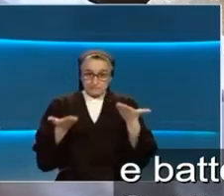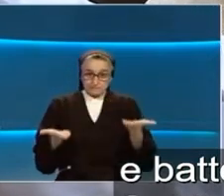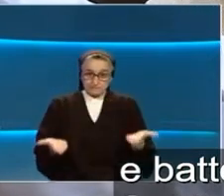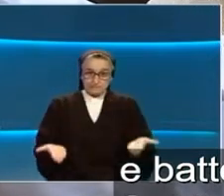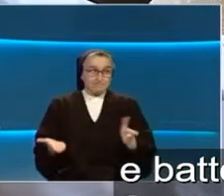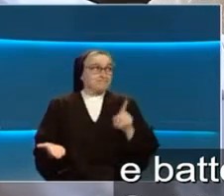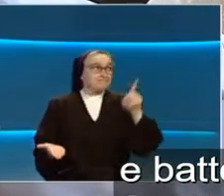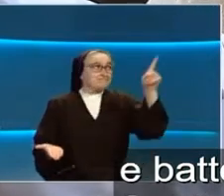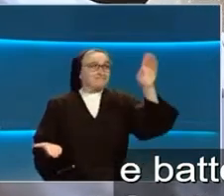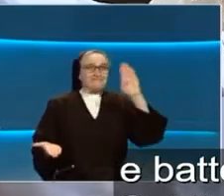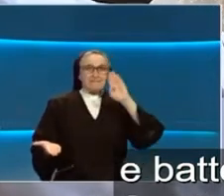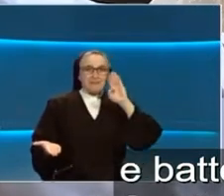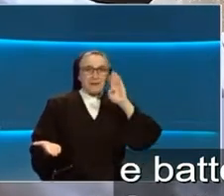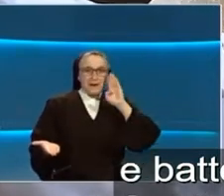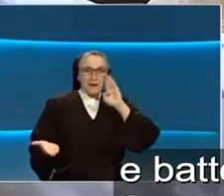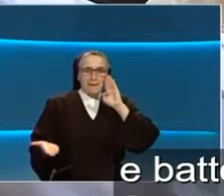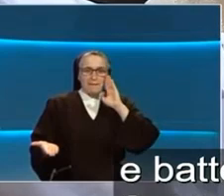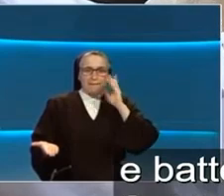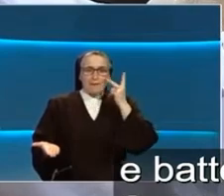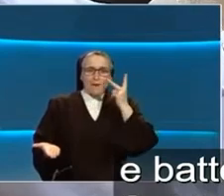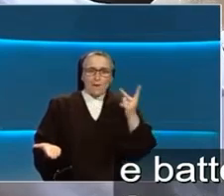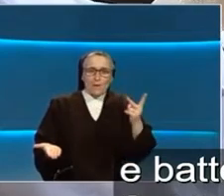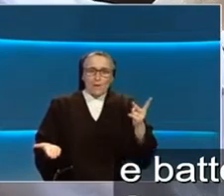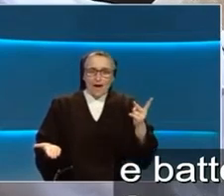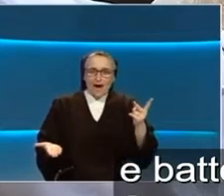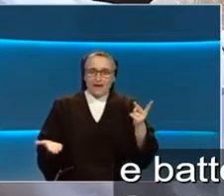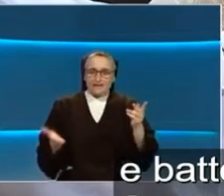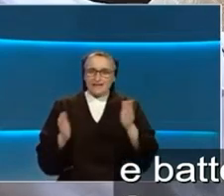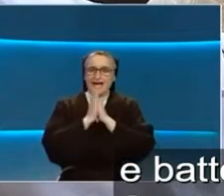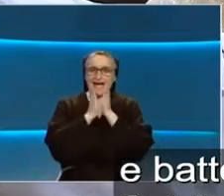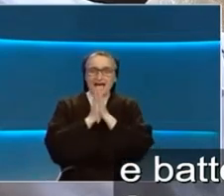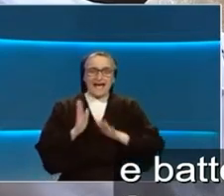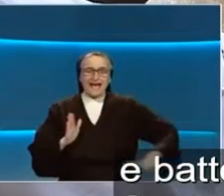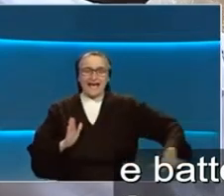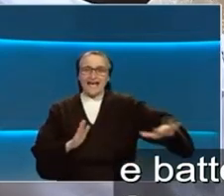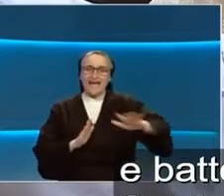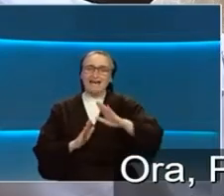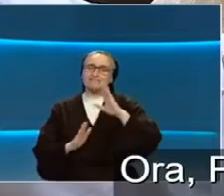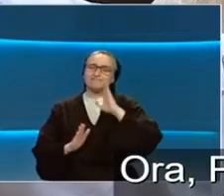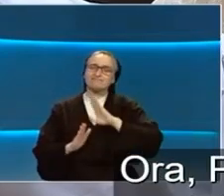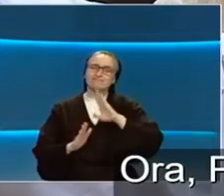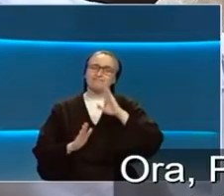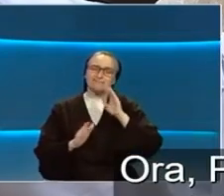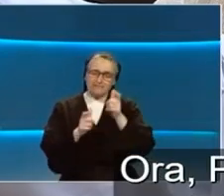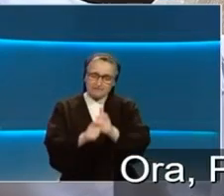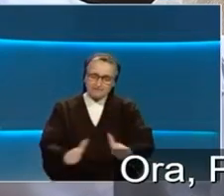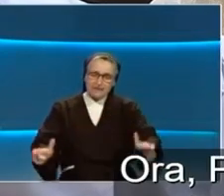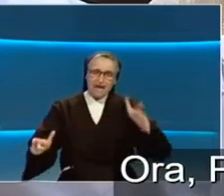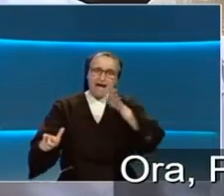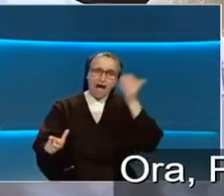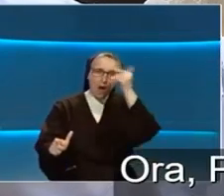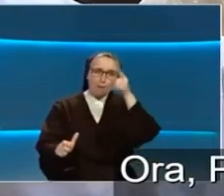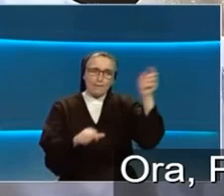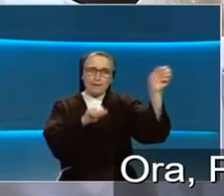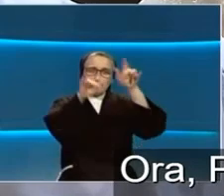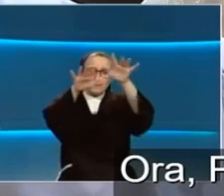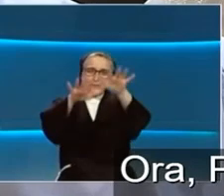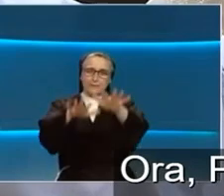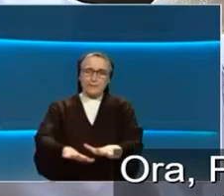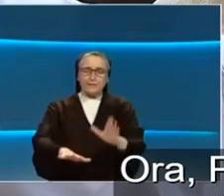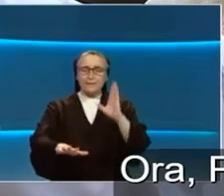Ora, Padre, guarda con amore la tua Chiesa e fa scaturire per lei la sorgente del battesimo.